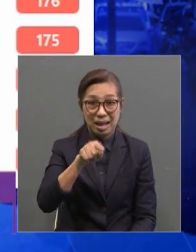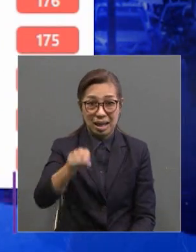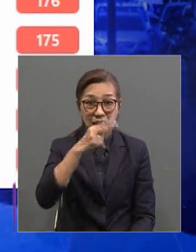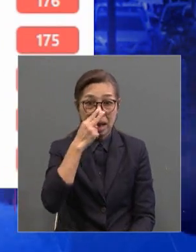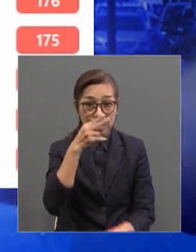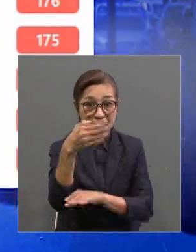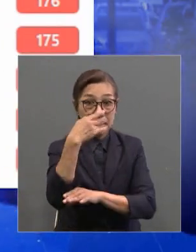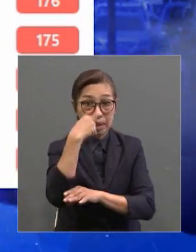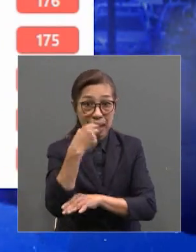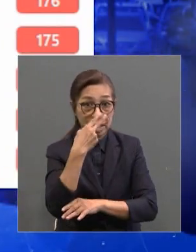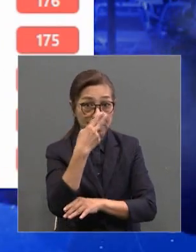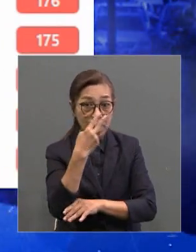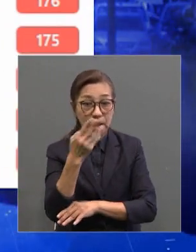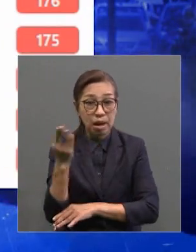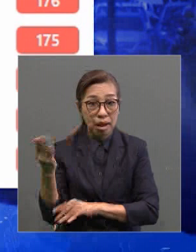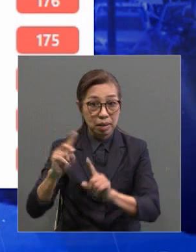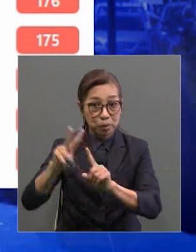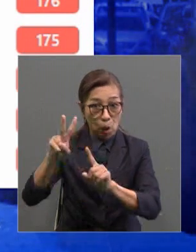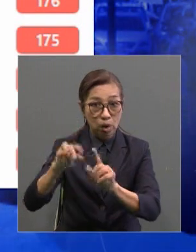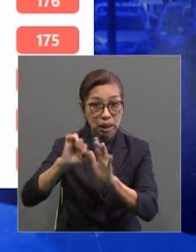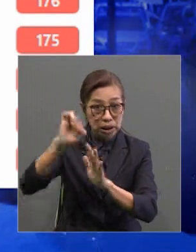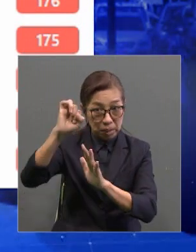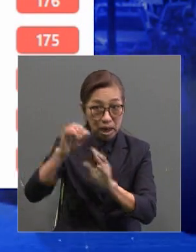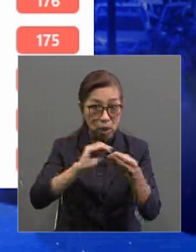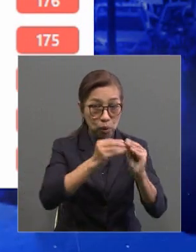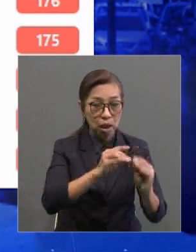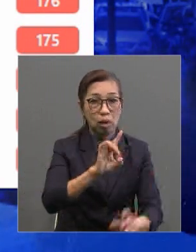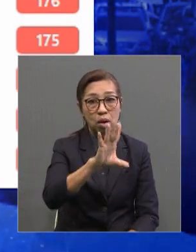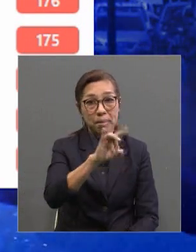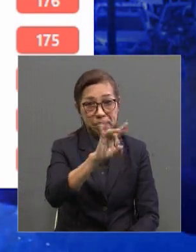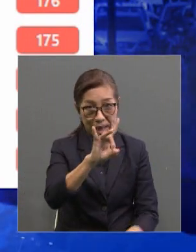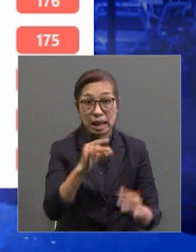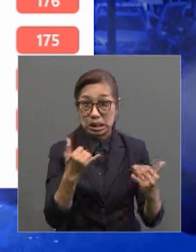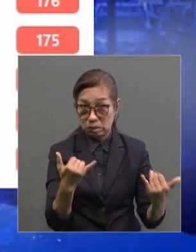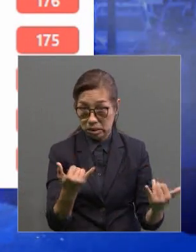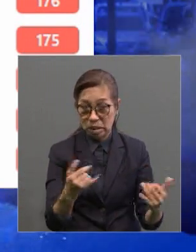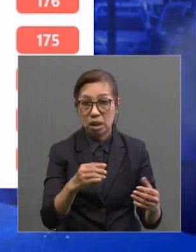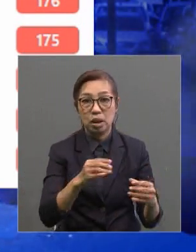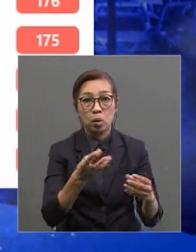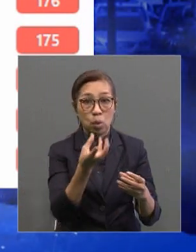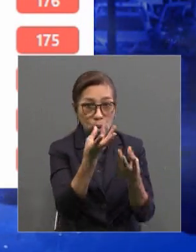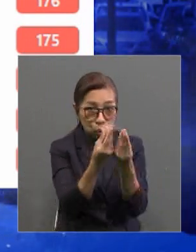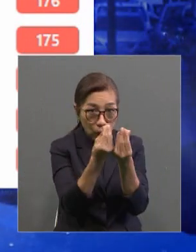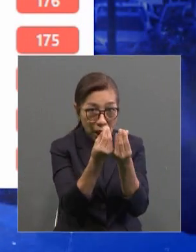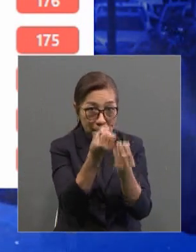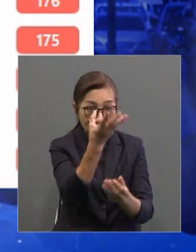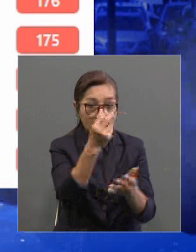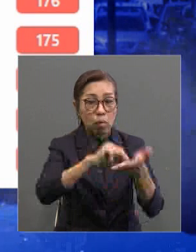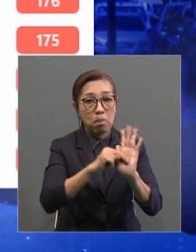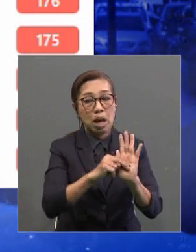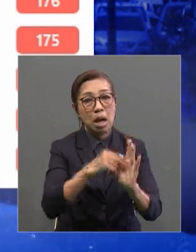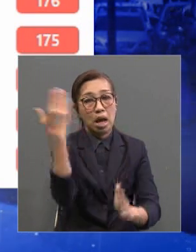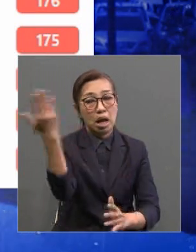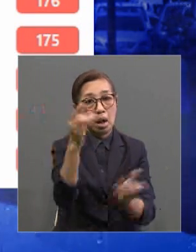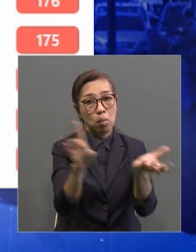เห็นธงชาติไทยไหมอันดับ 2ฮะเชียงใหม่ตัวเลขอยู่ที่ 188นี่คือตัวเลขยิ่งเยอะคุณภาพอากาศยิ่งแย่